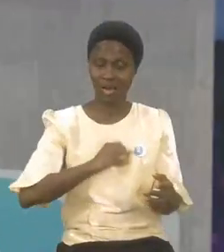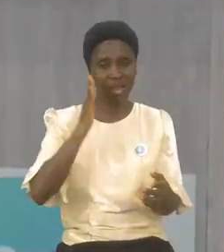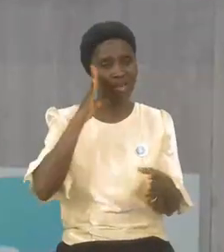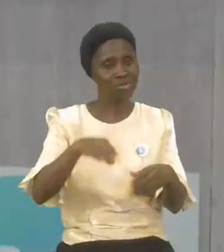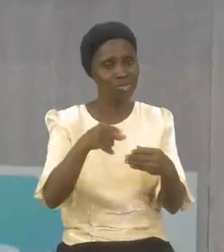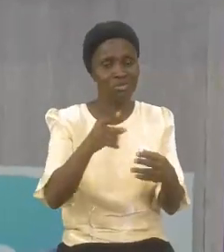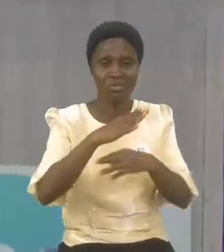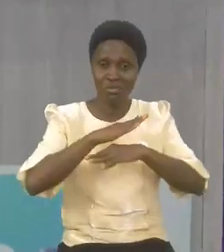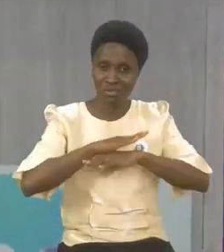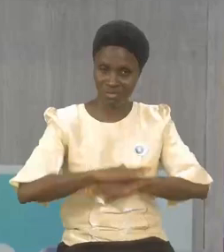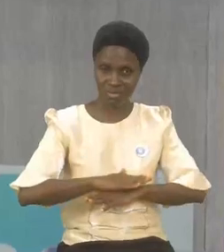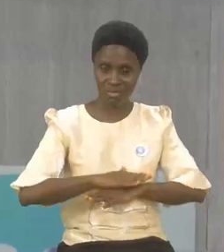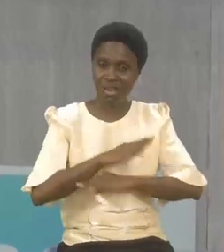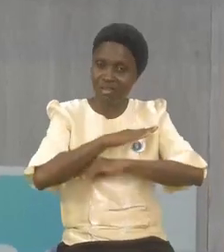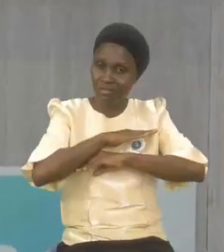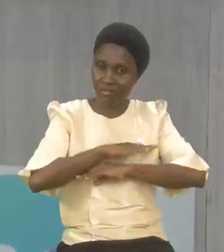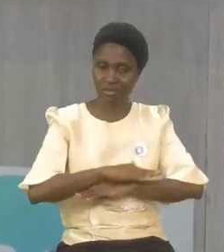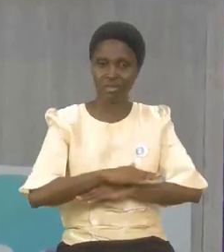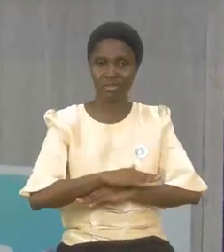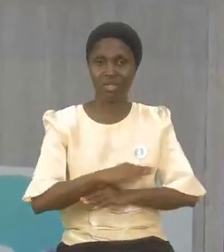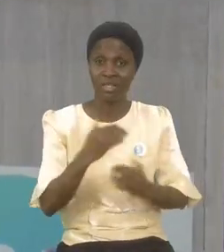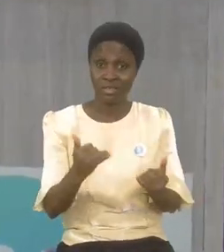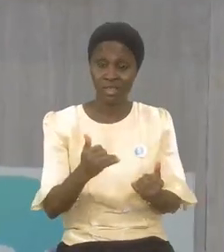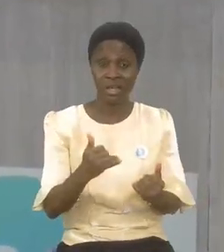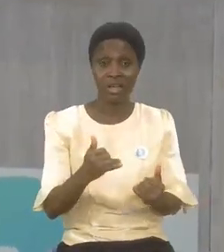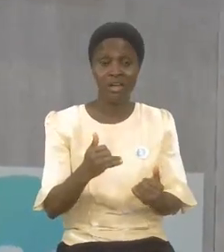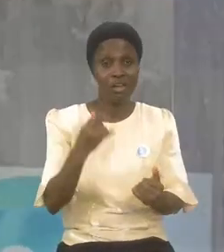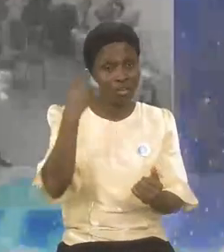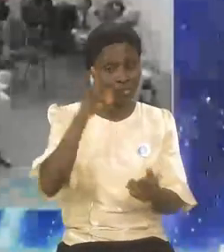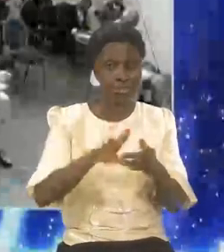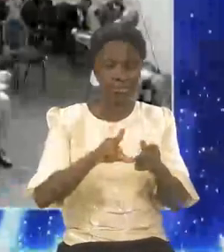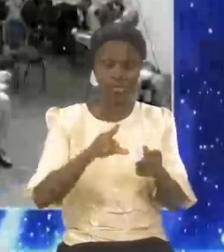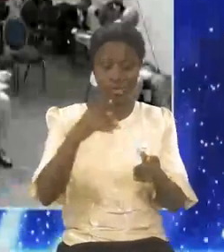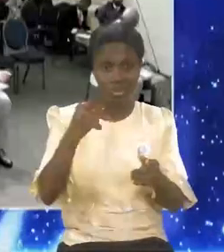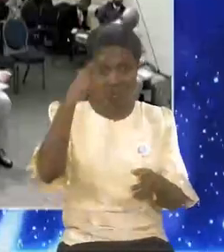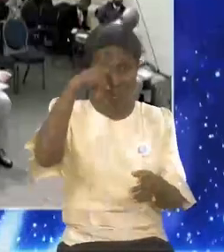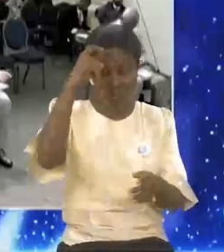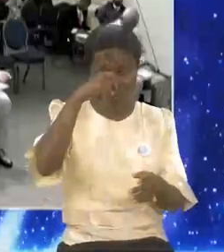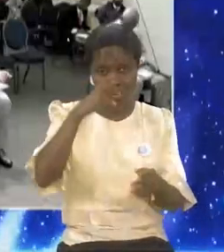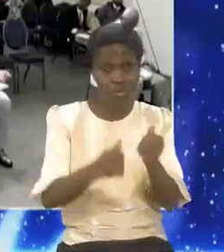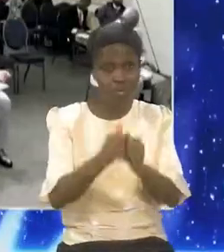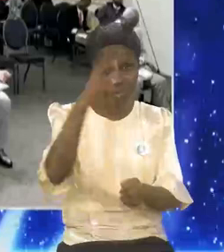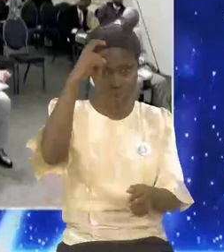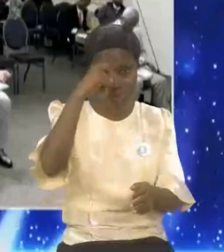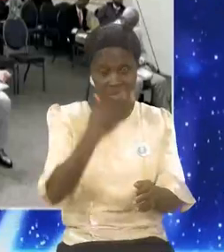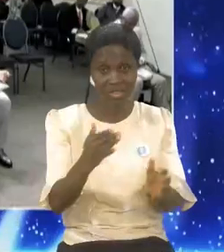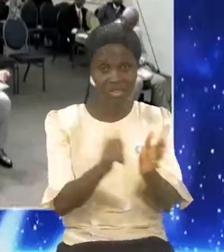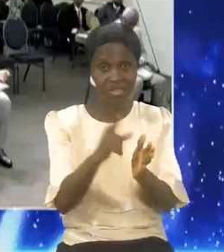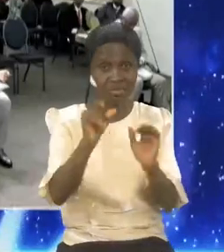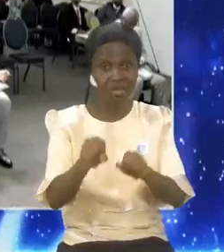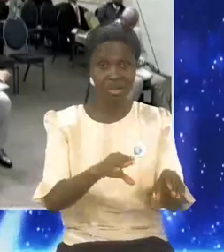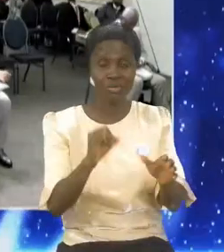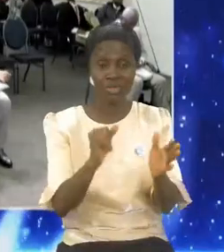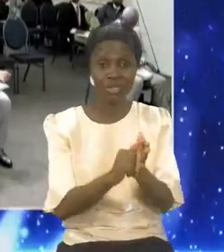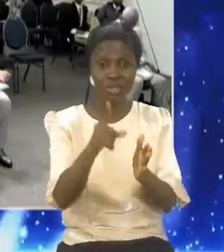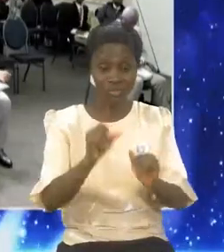seule chose sage à faire, c'est de te soumettre au Seigneur et que tu ne dois plus